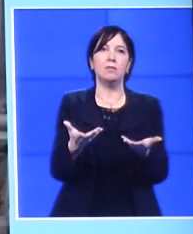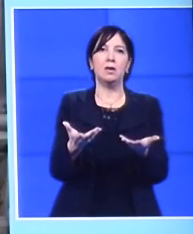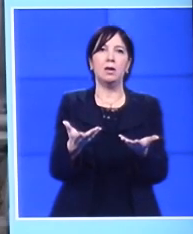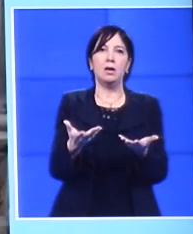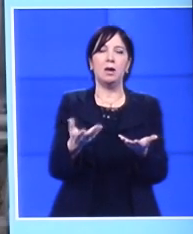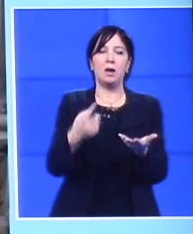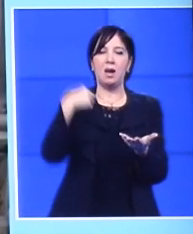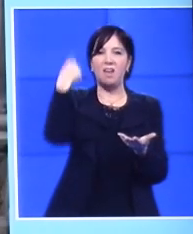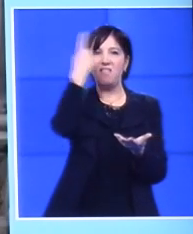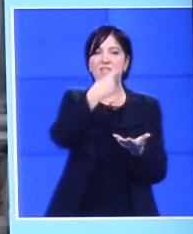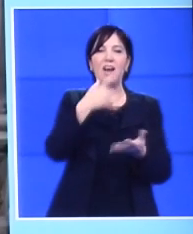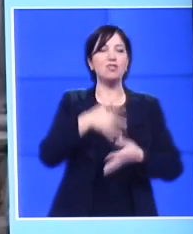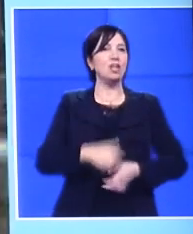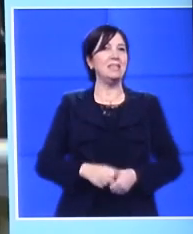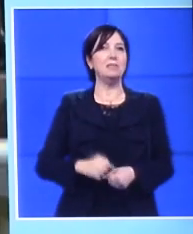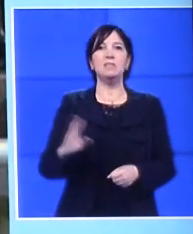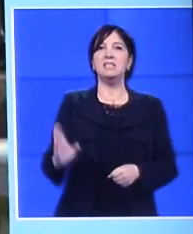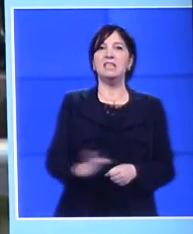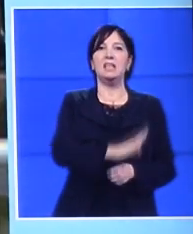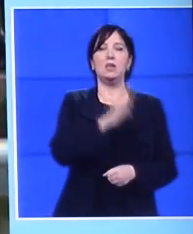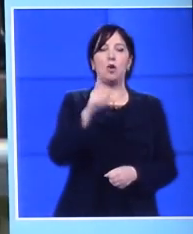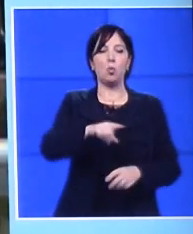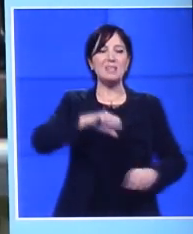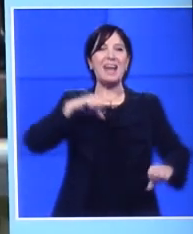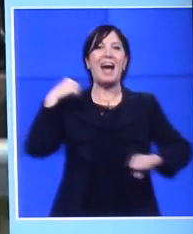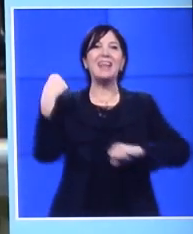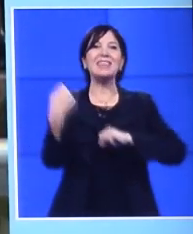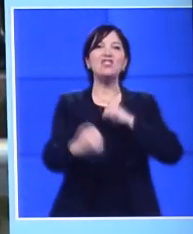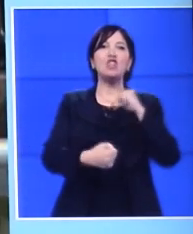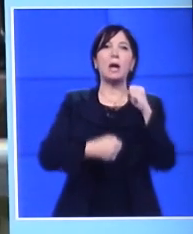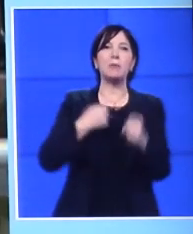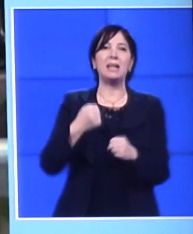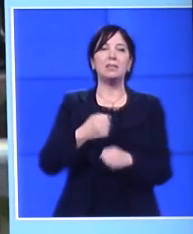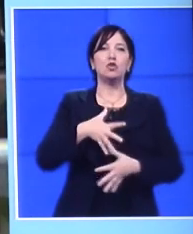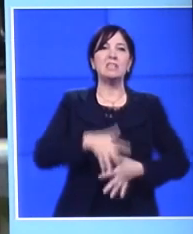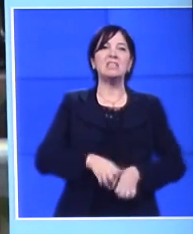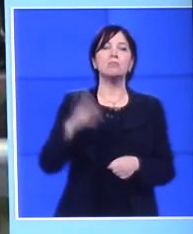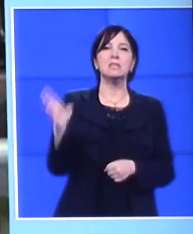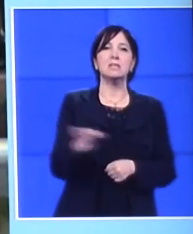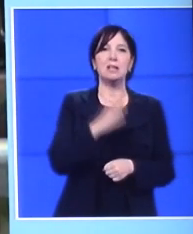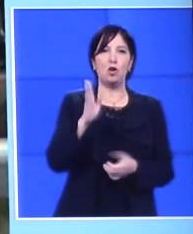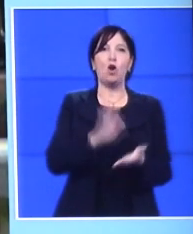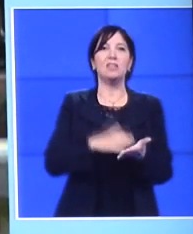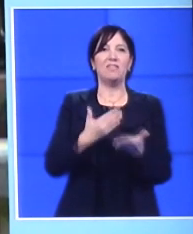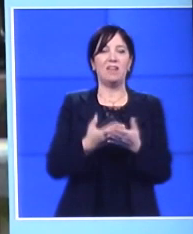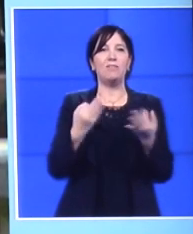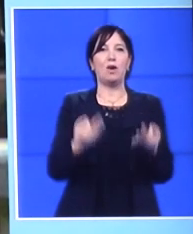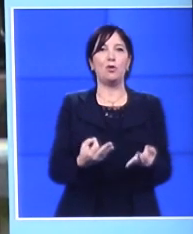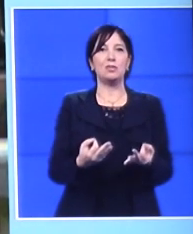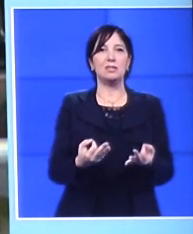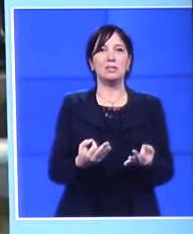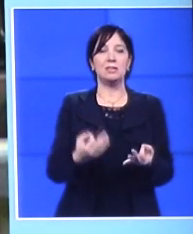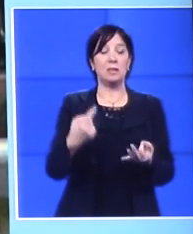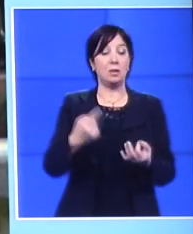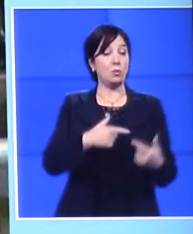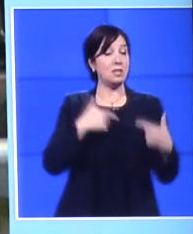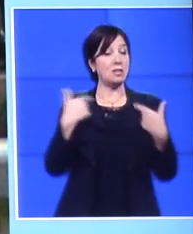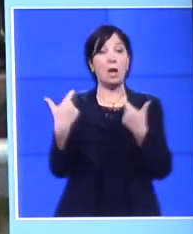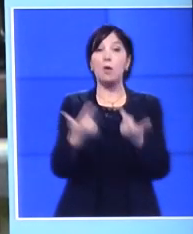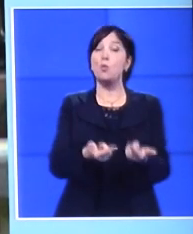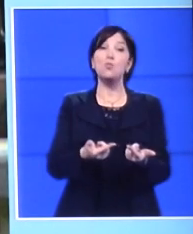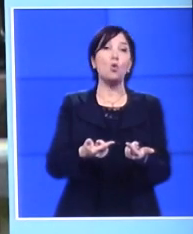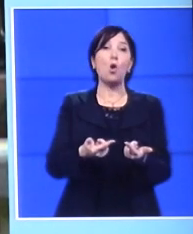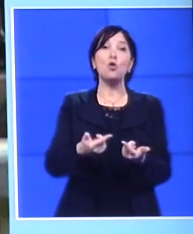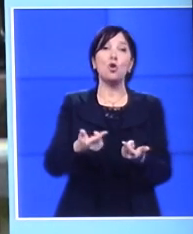questa faccia di misericordia, questo atteggiamento di misericordia. E questo è un dono che ci ha lasciato